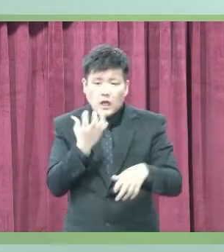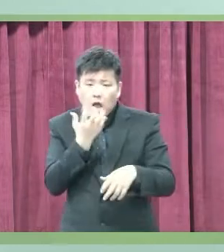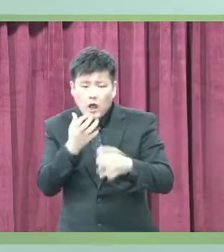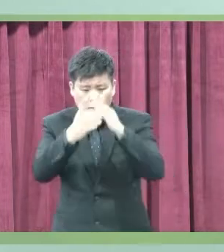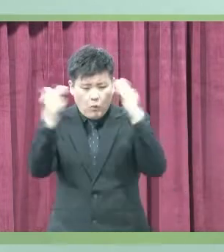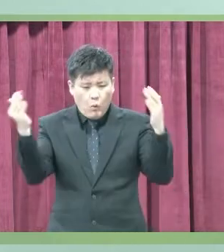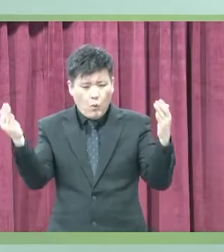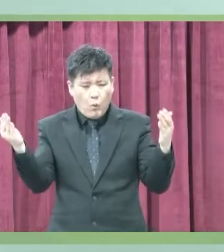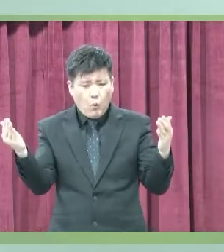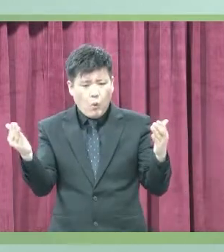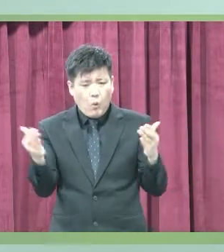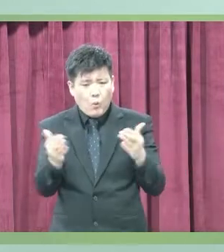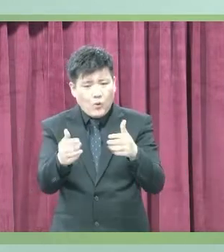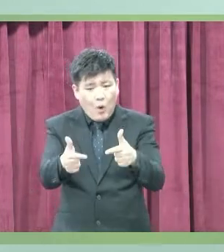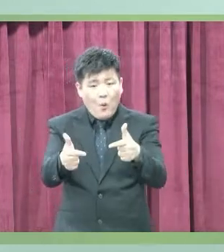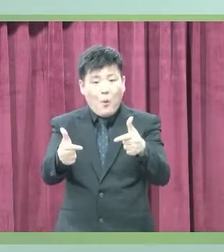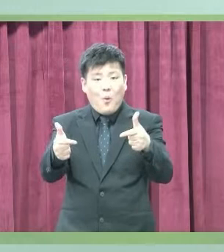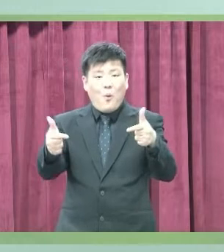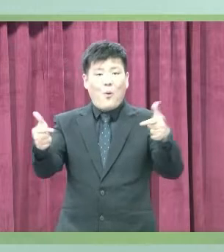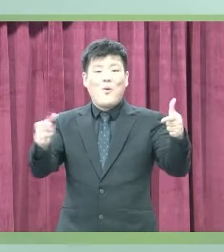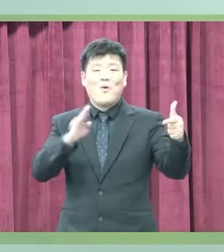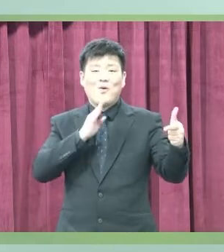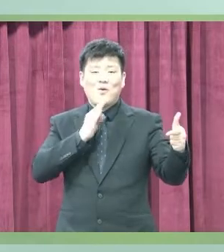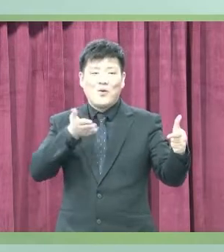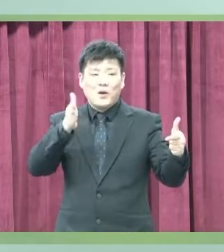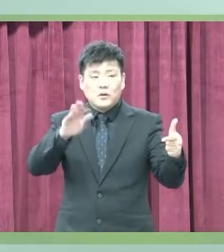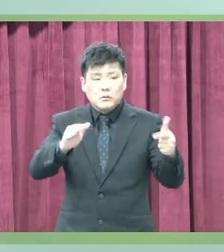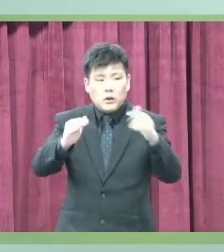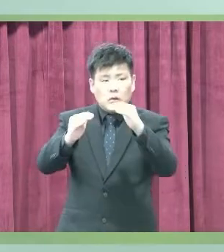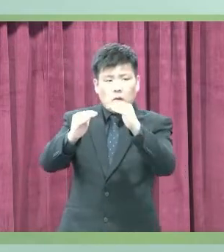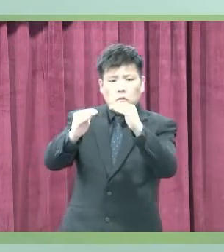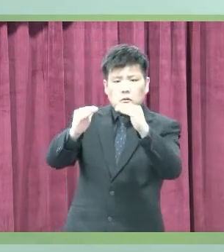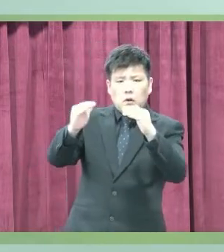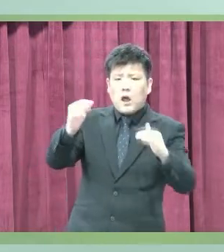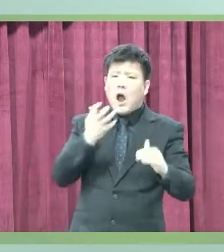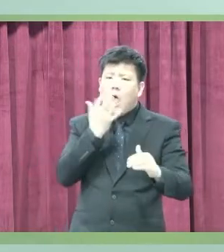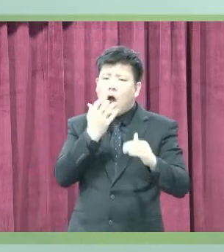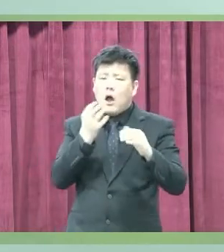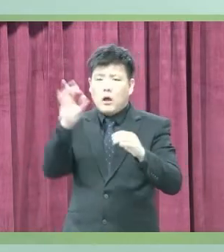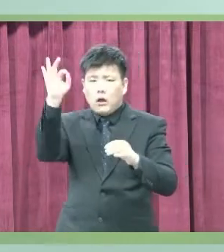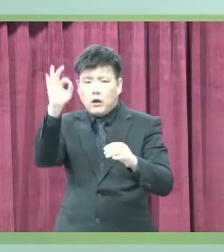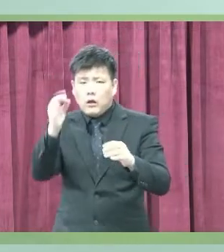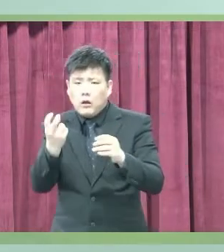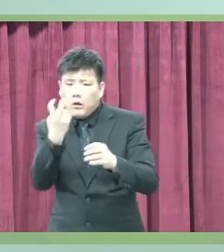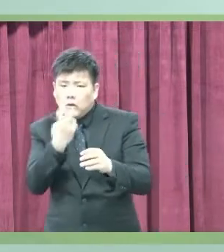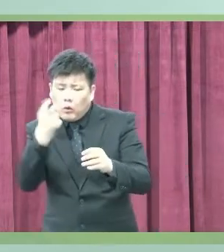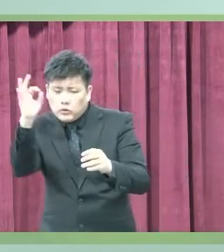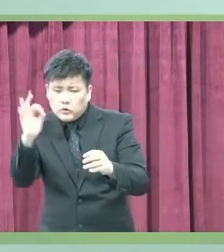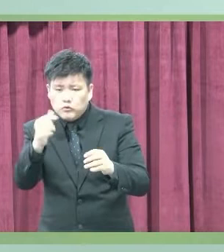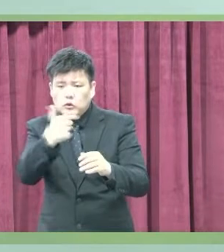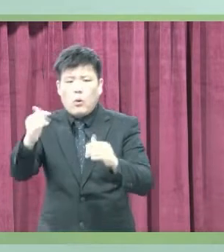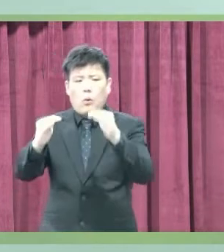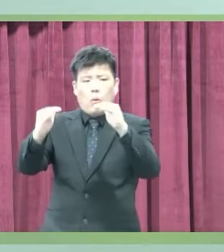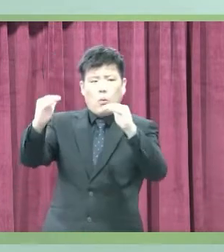이렇게 증가를 점점 하고 있지만 그 격차는 점점 이렇게 벌어지고 있는 것을 보입니다. 연령 표준화를 했을